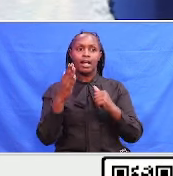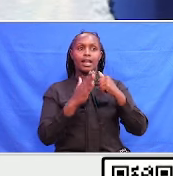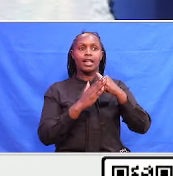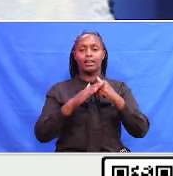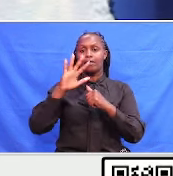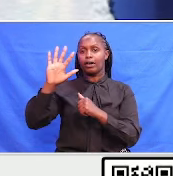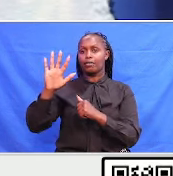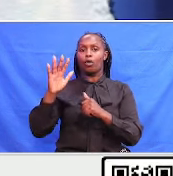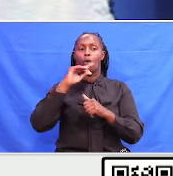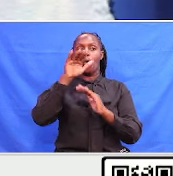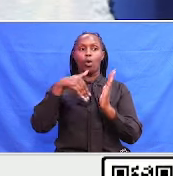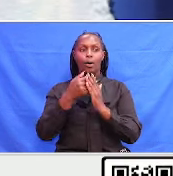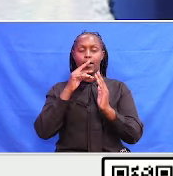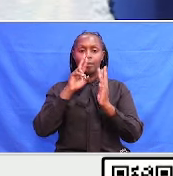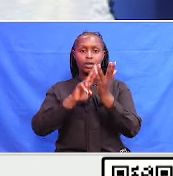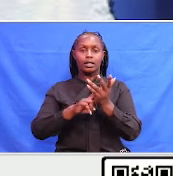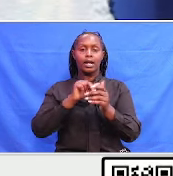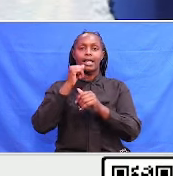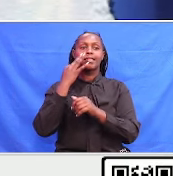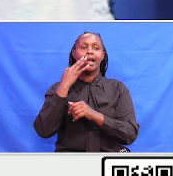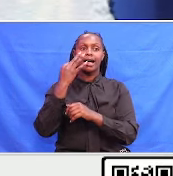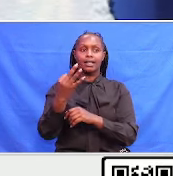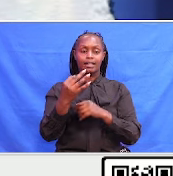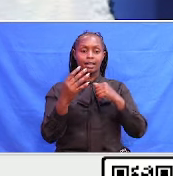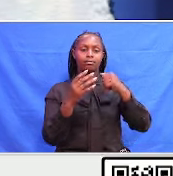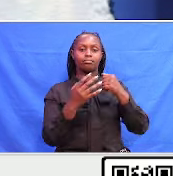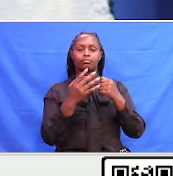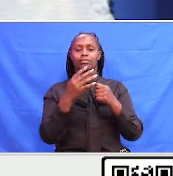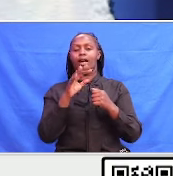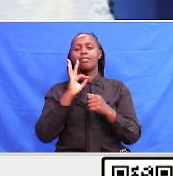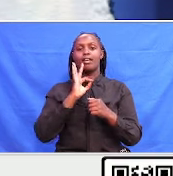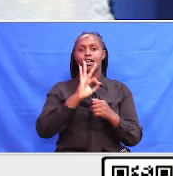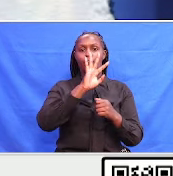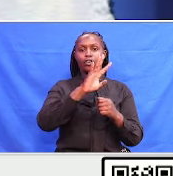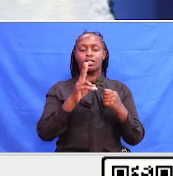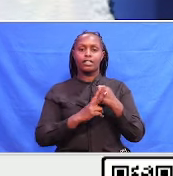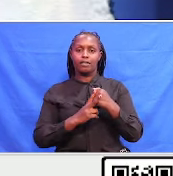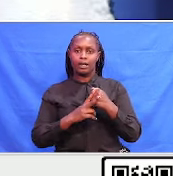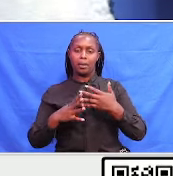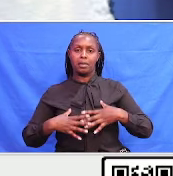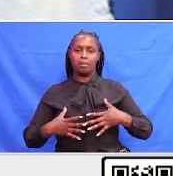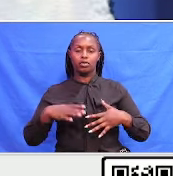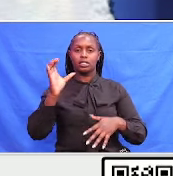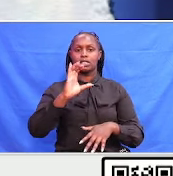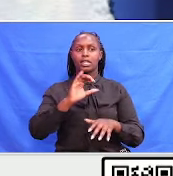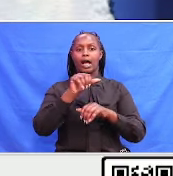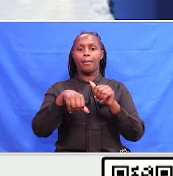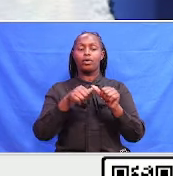wa polisi waliripotiwa, majeruhi 347 wa kiraia na angalau waandamanaji